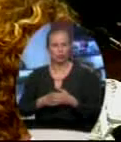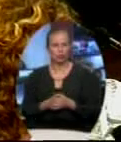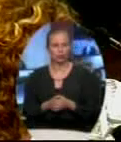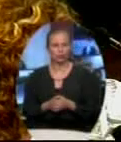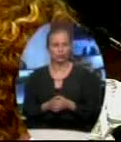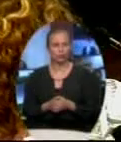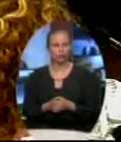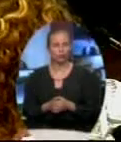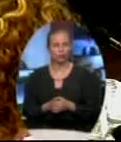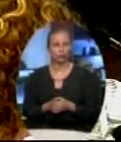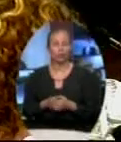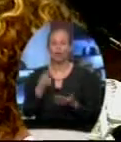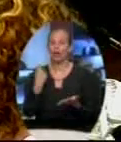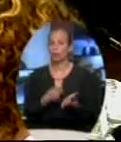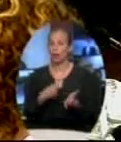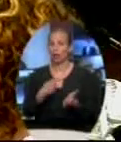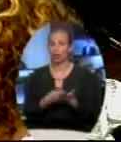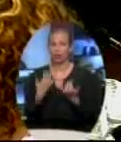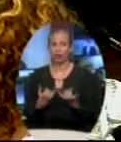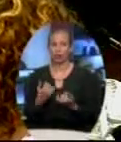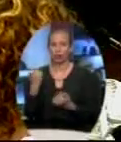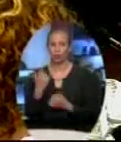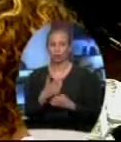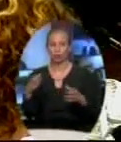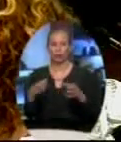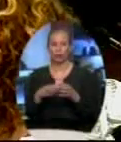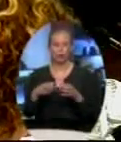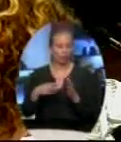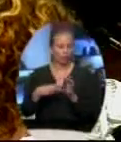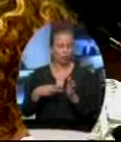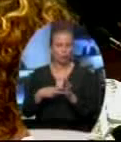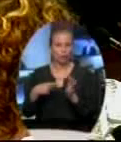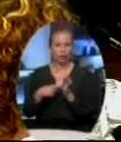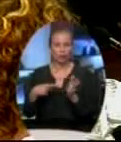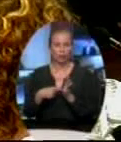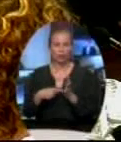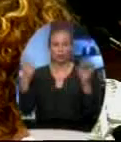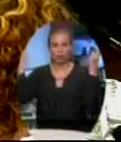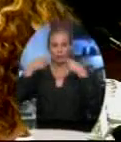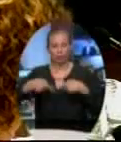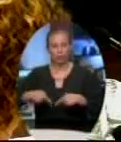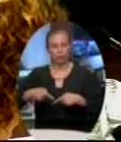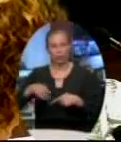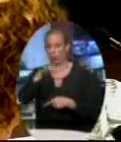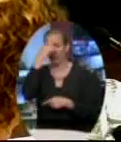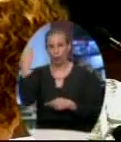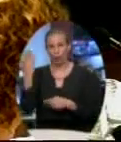זה, המחיר שהיום משלמת מחברת החשמל בגין ההסכם הזה הוא מחיר גבוה, וצריך